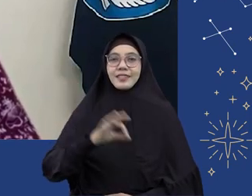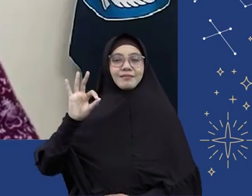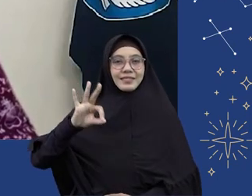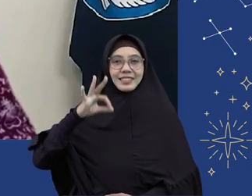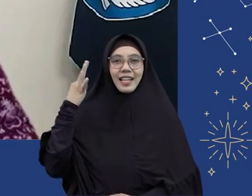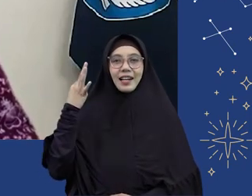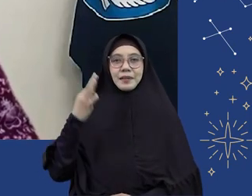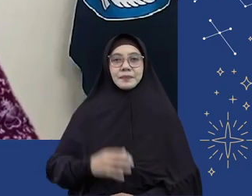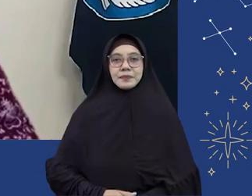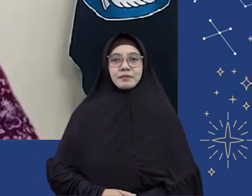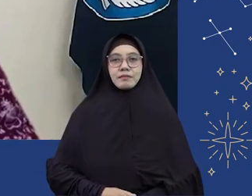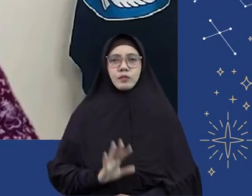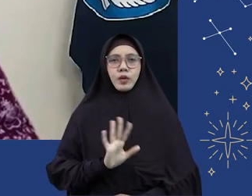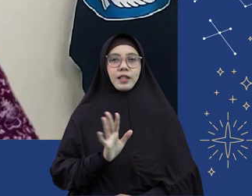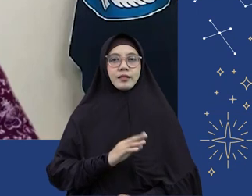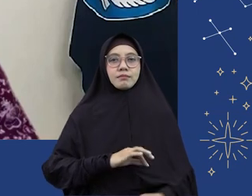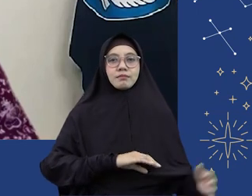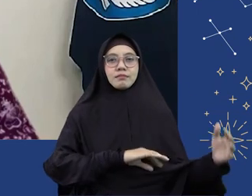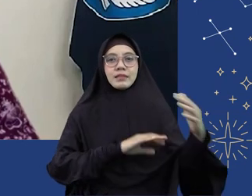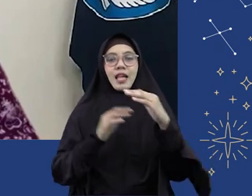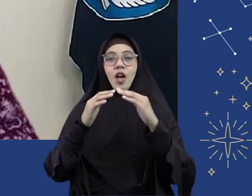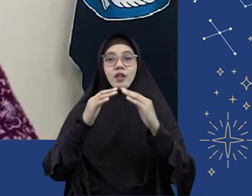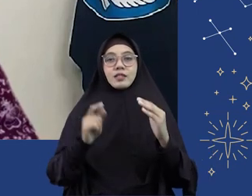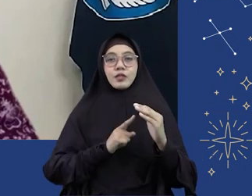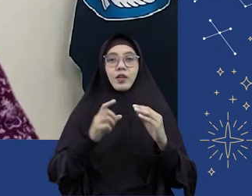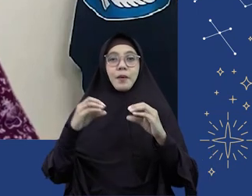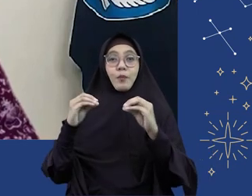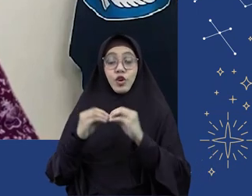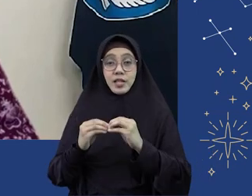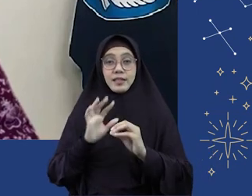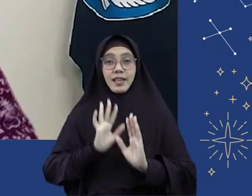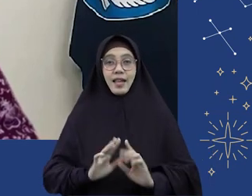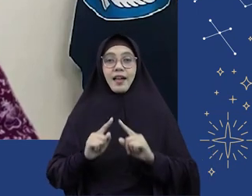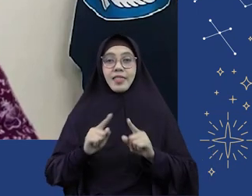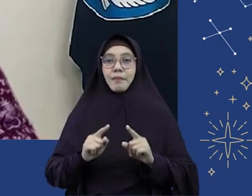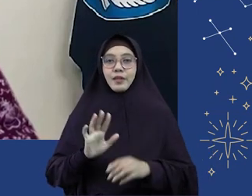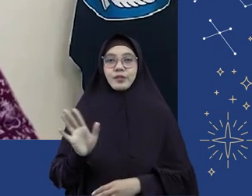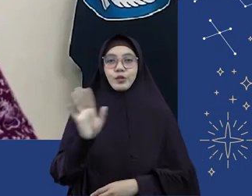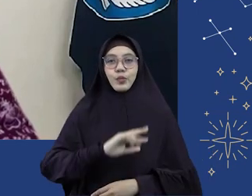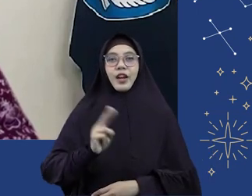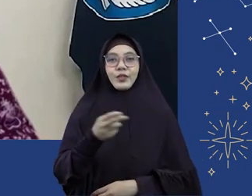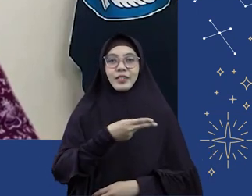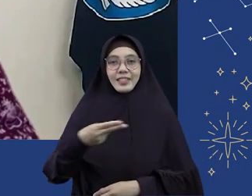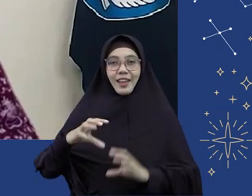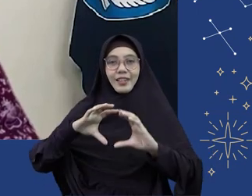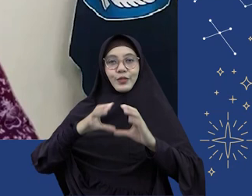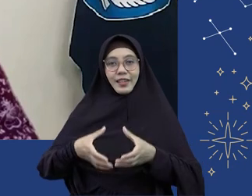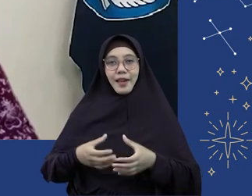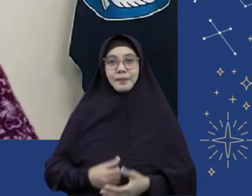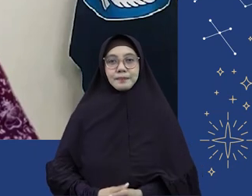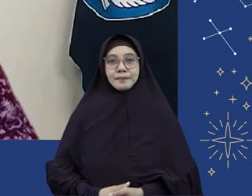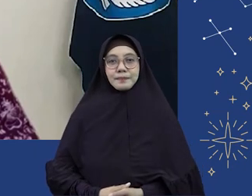tidak hanya bagi observatorium boska dan Institut Teknologi Bandung tetapi juga bagi Indonesia dan dunia